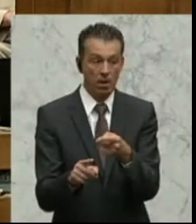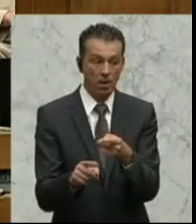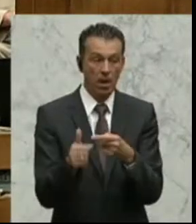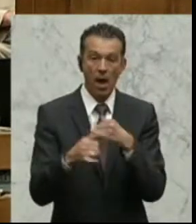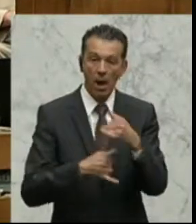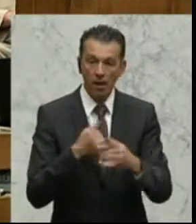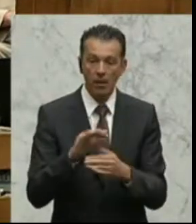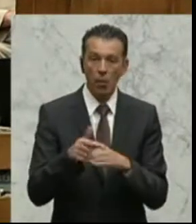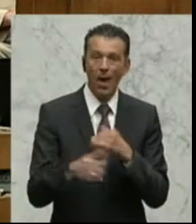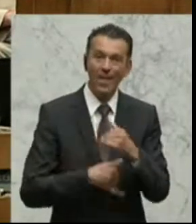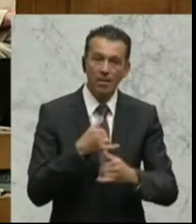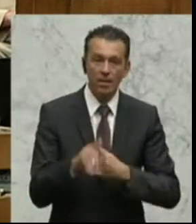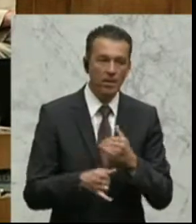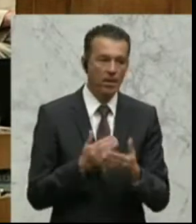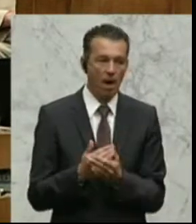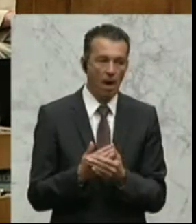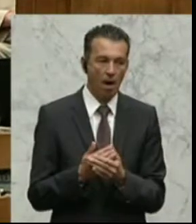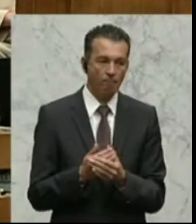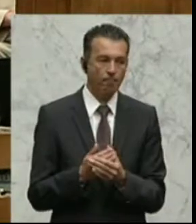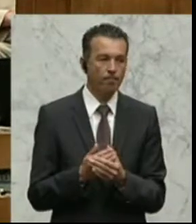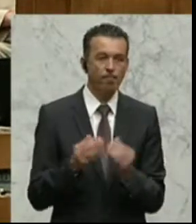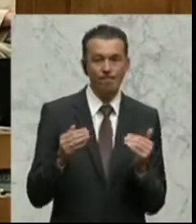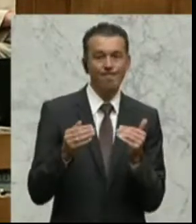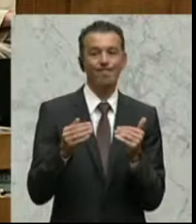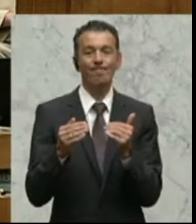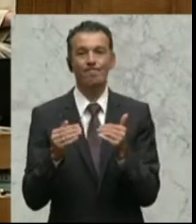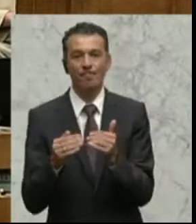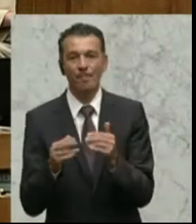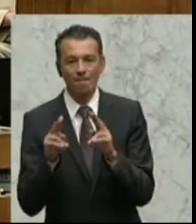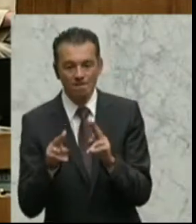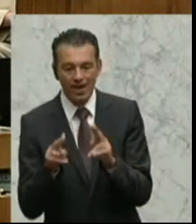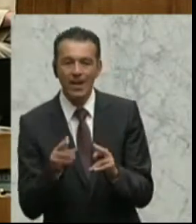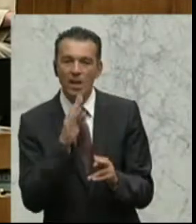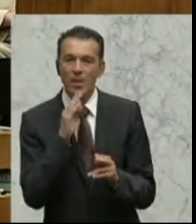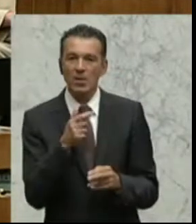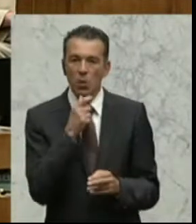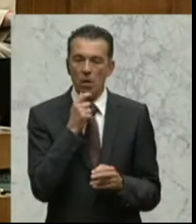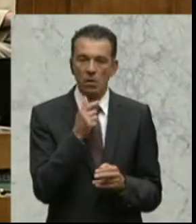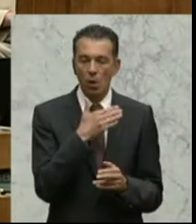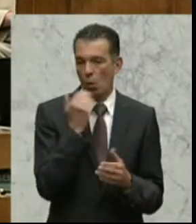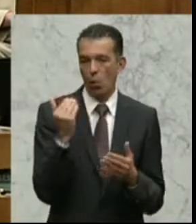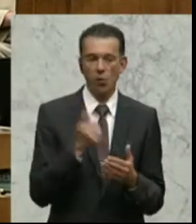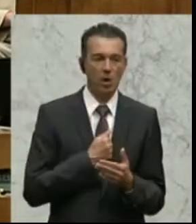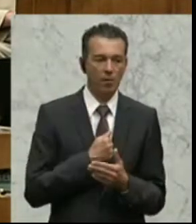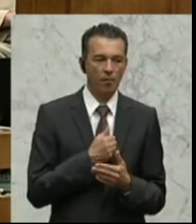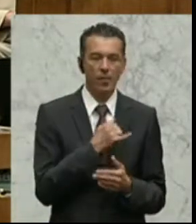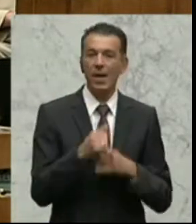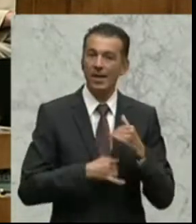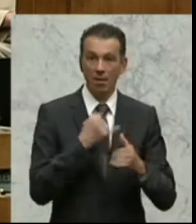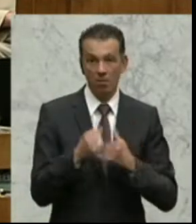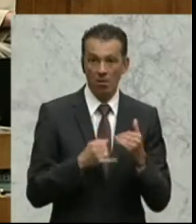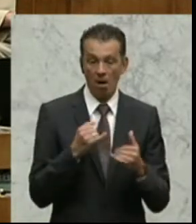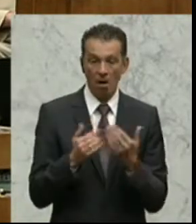ein Jahr an das faktische Pensionsalter herankommen, nicht erreichen. Und das ist immerhin pro Jahr, das wir hier bei dem